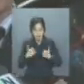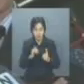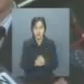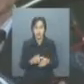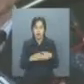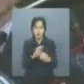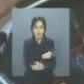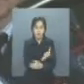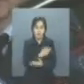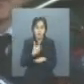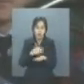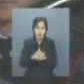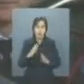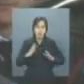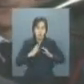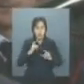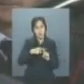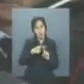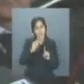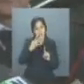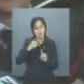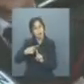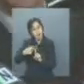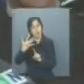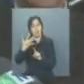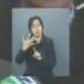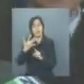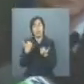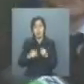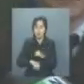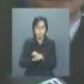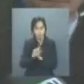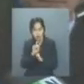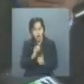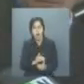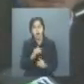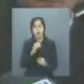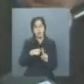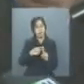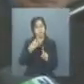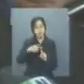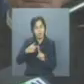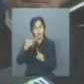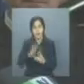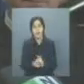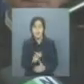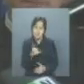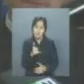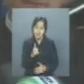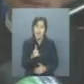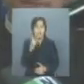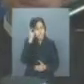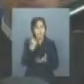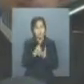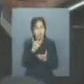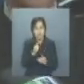เจ้าตัวจะต้องพักเป็นเวลา 4-5 เดือนและจะหมดสิทธิ์ลงช่วยบาร์เซโลนาในฤดูกาลนี้แต่ว่าปิยะยังพอมีหวังที่จะช่วยทีมชาติสเปนในฟุตบอล